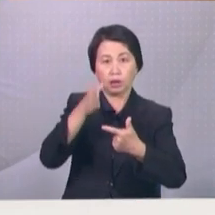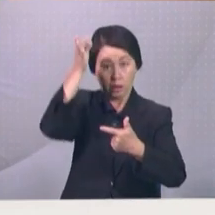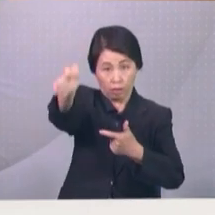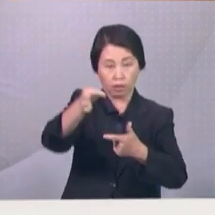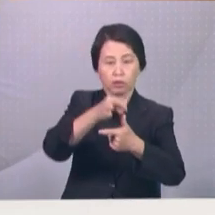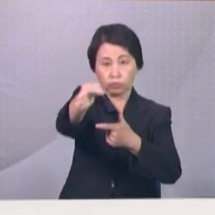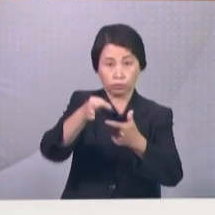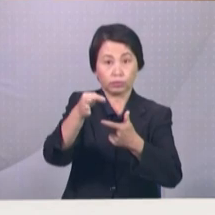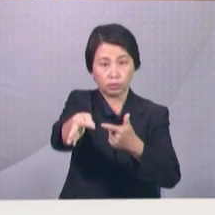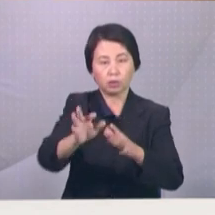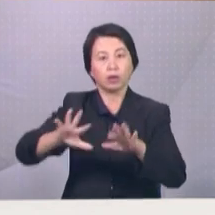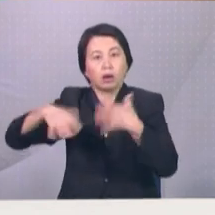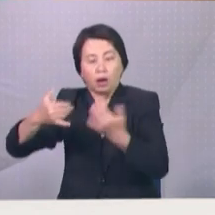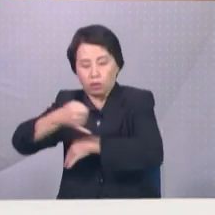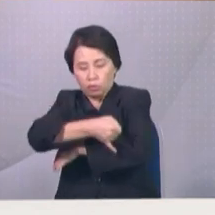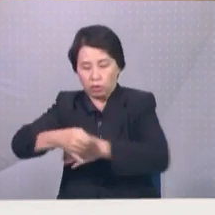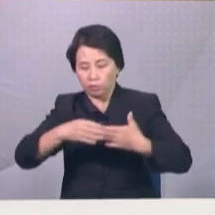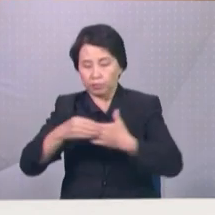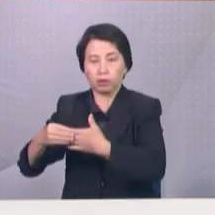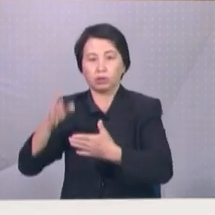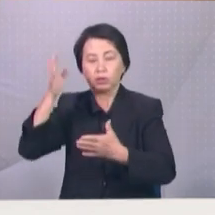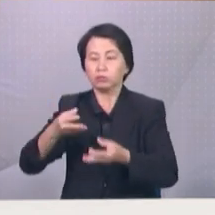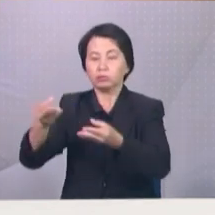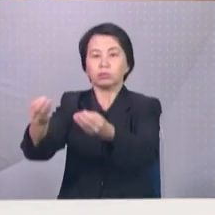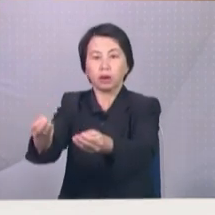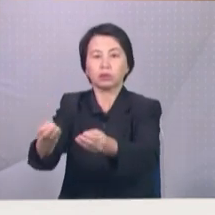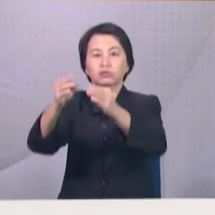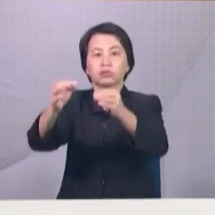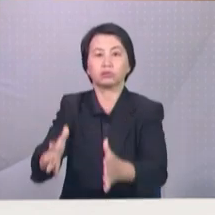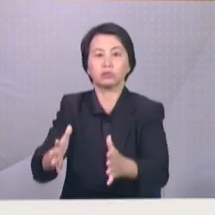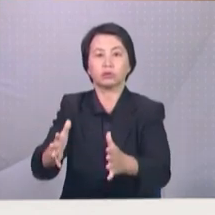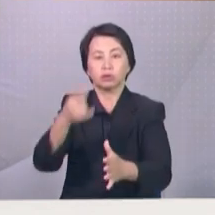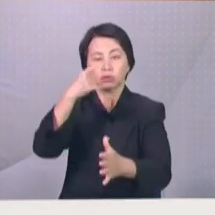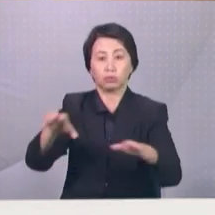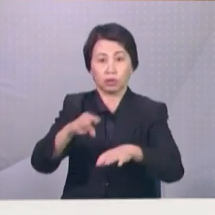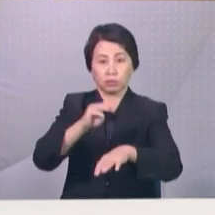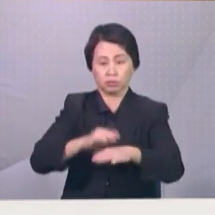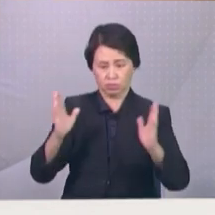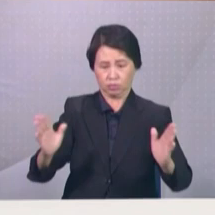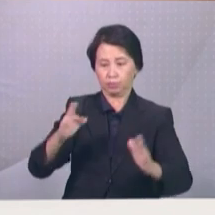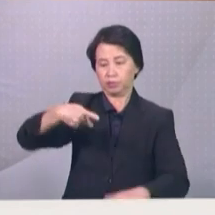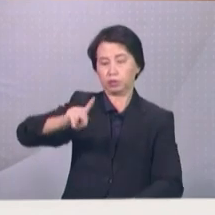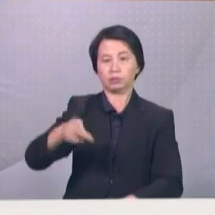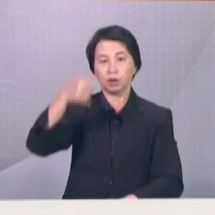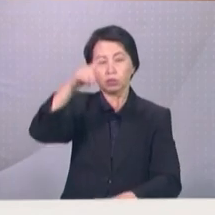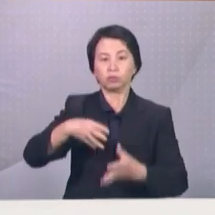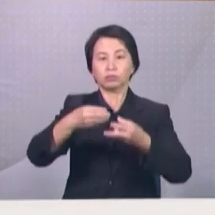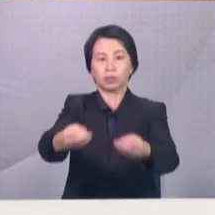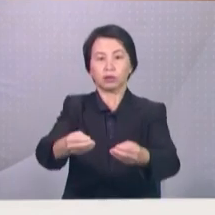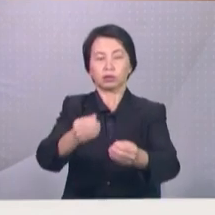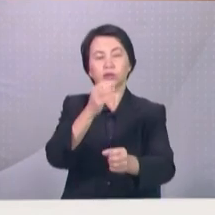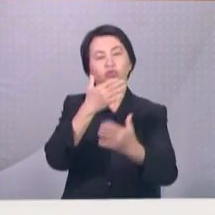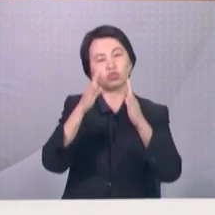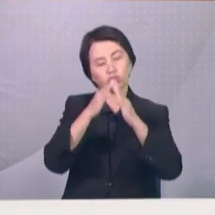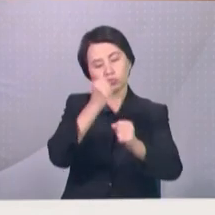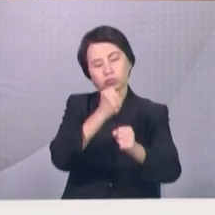juga bagaimanakah garis panduan yang diberikan kepada guru buat masa dalam tempoh PKP ini untuk memberikan homework